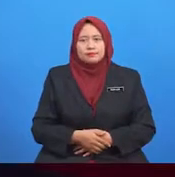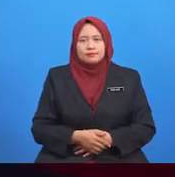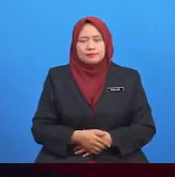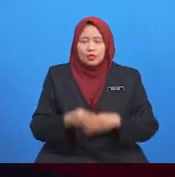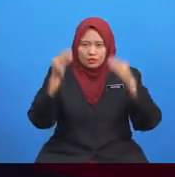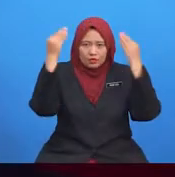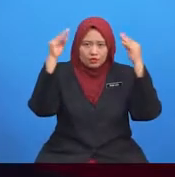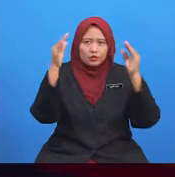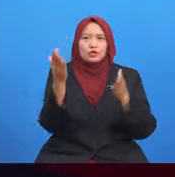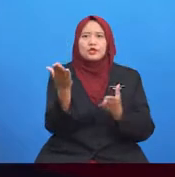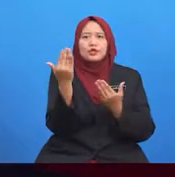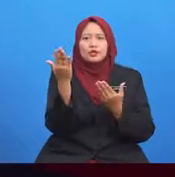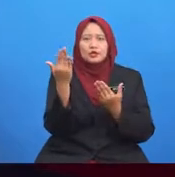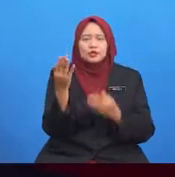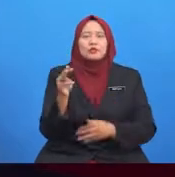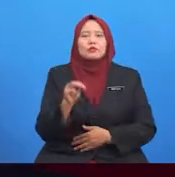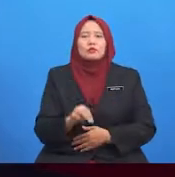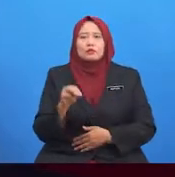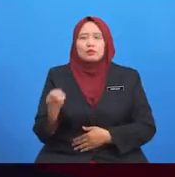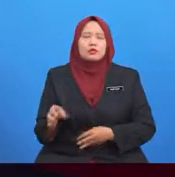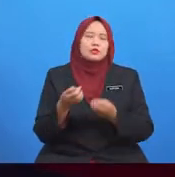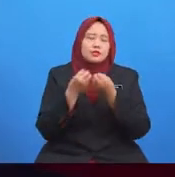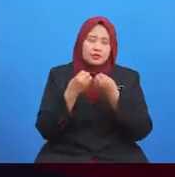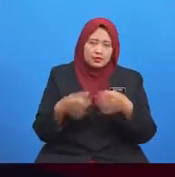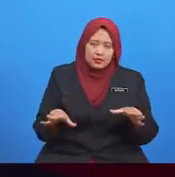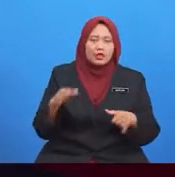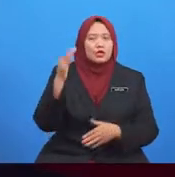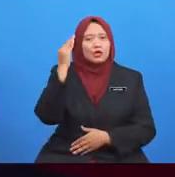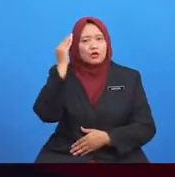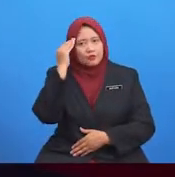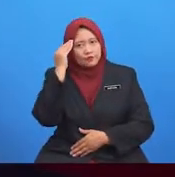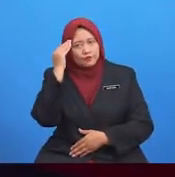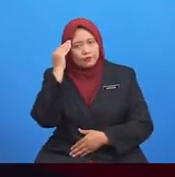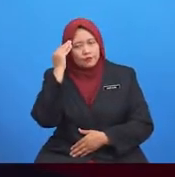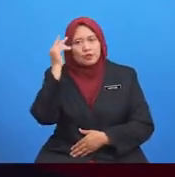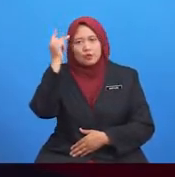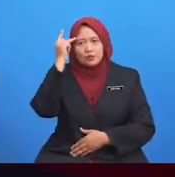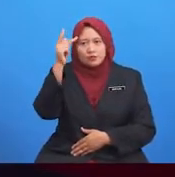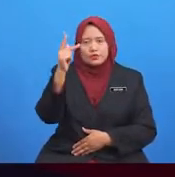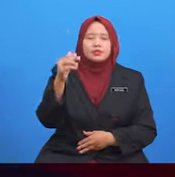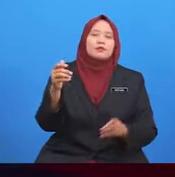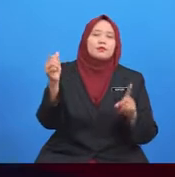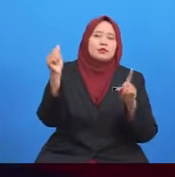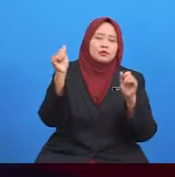Cikgu harap murid-murid telah pun memahami konsep ini dengan jelas.